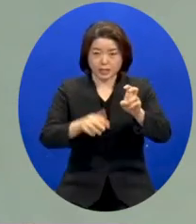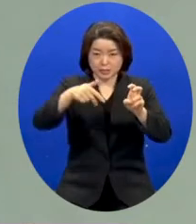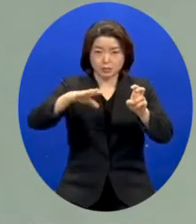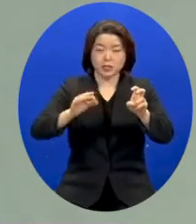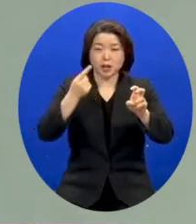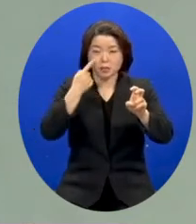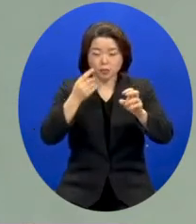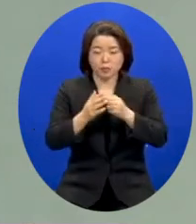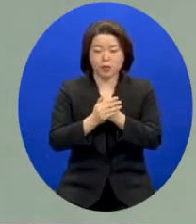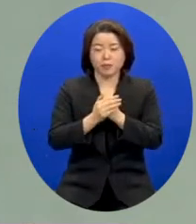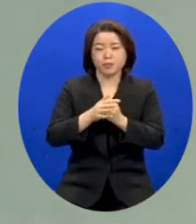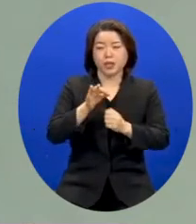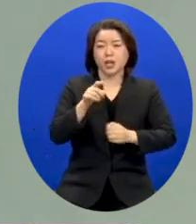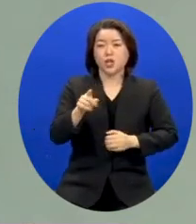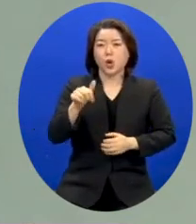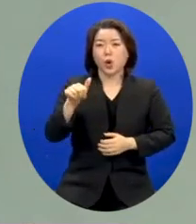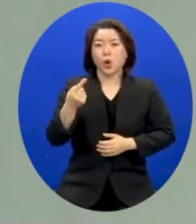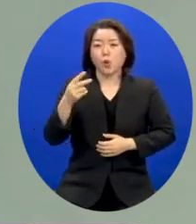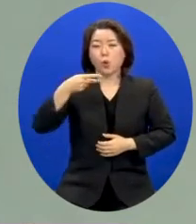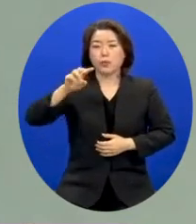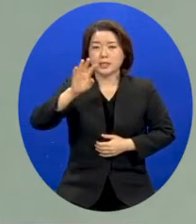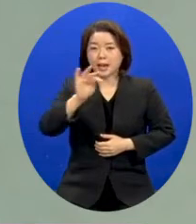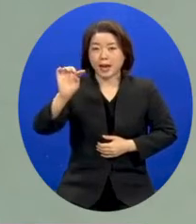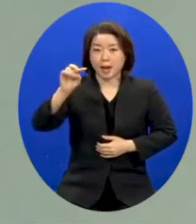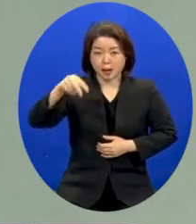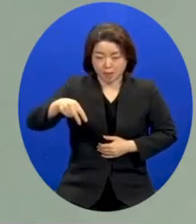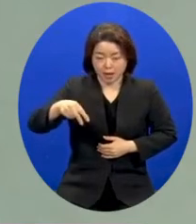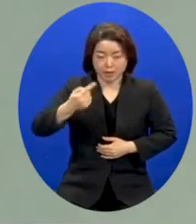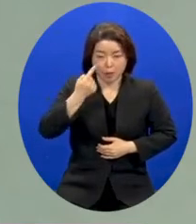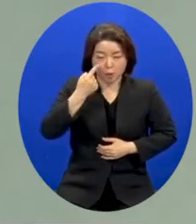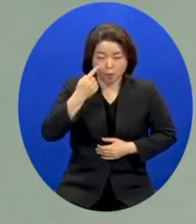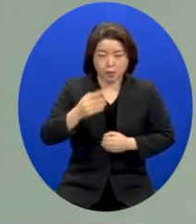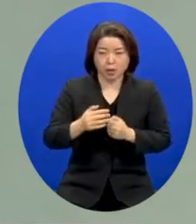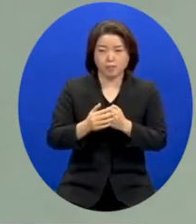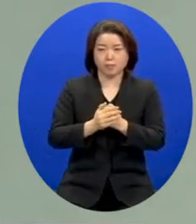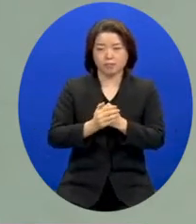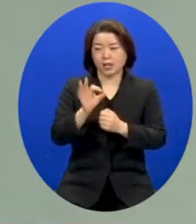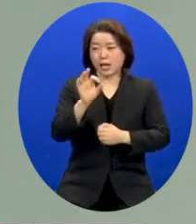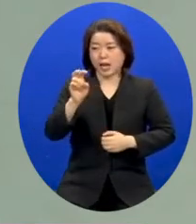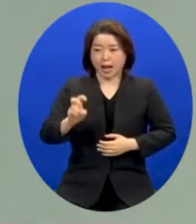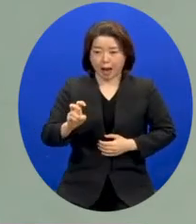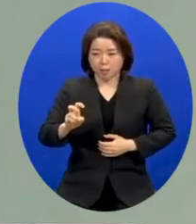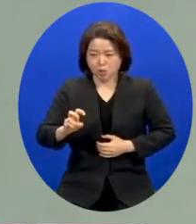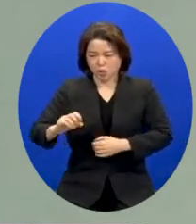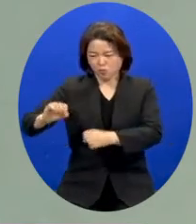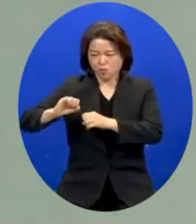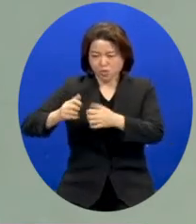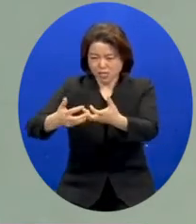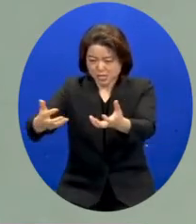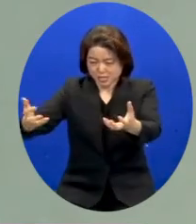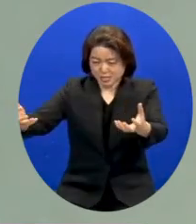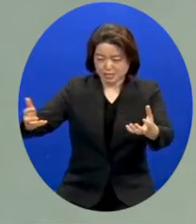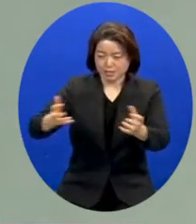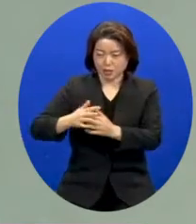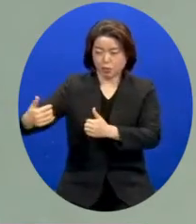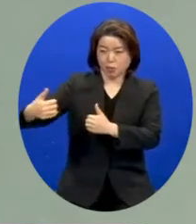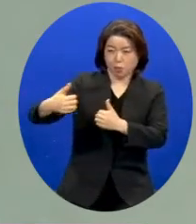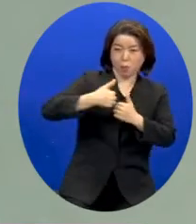여호사밧 왕이 모압과 암몬 연합 대군이 그 이스라엘을 치러 들어왔을